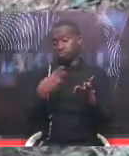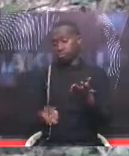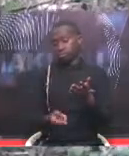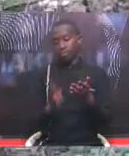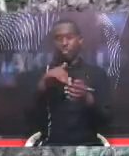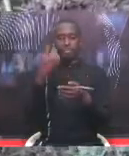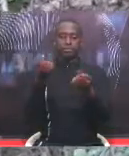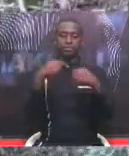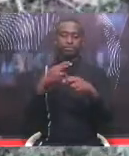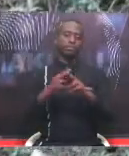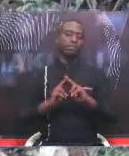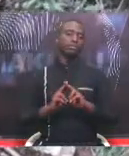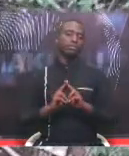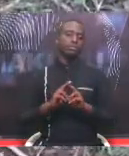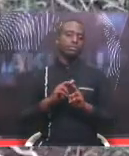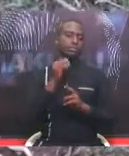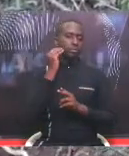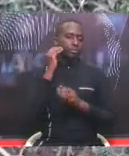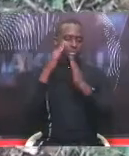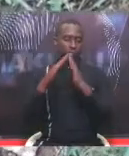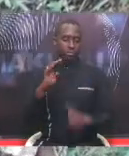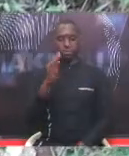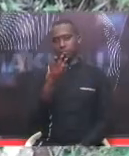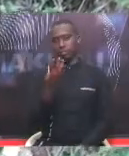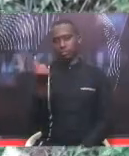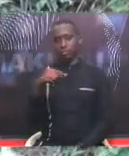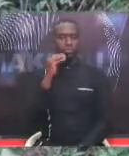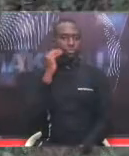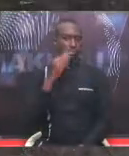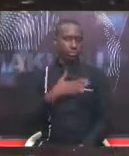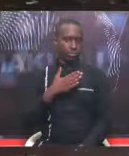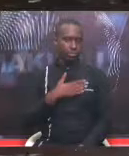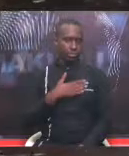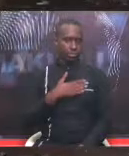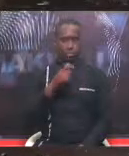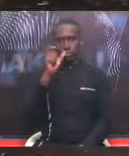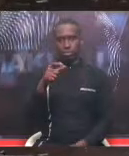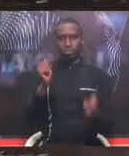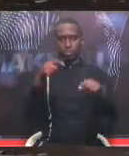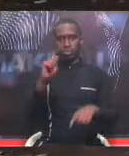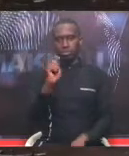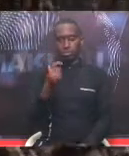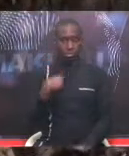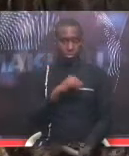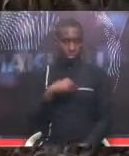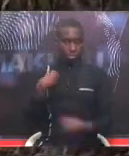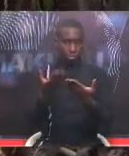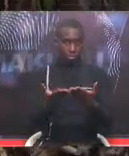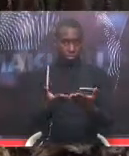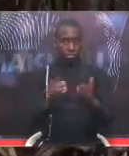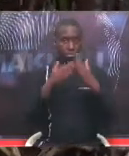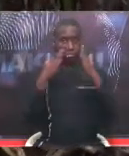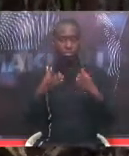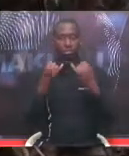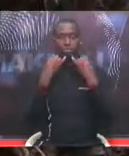baza kuntira ngo nkingo nkenye ziza hane wanje oya ntago none se umuntu yaza kuri toilette nkayimwima ubuyobozi buravuga